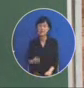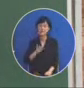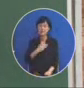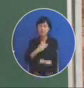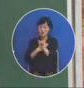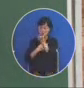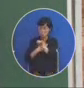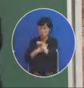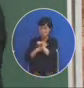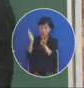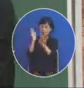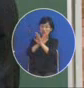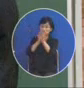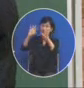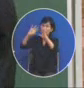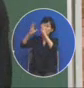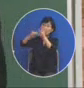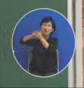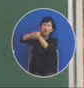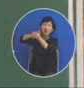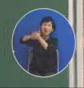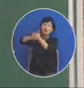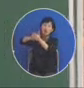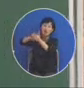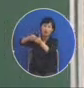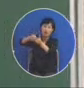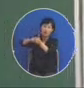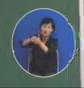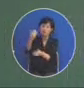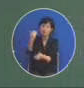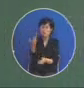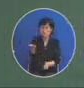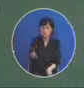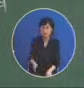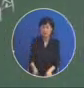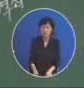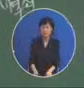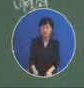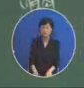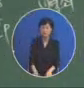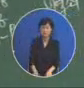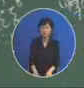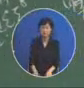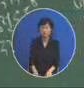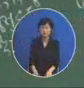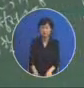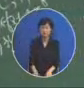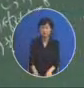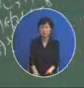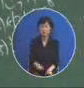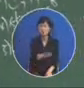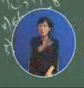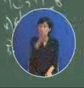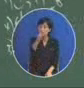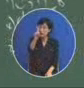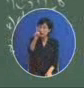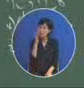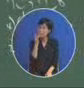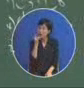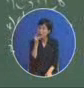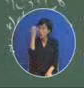네게 천국 열쇠를 주노라. I will give you the keys of heaven. 예, 하나 여러분이 지금 모르고 있는 수가 있는